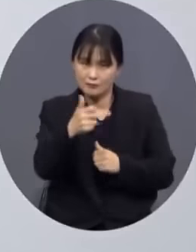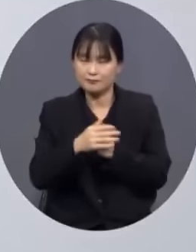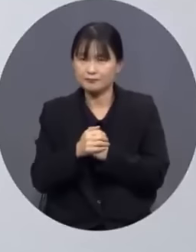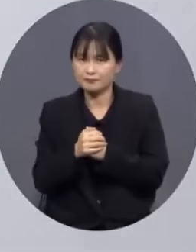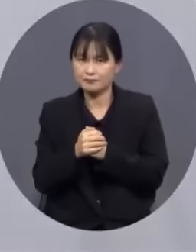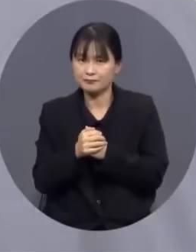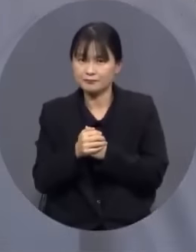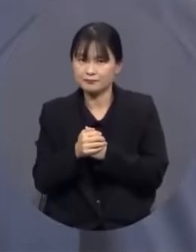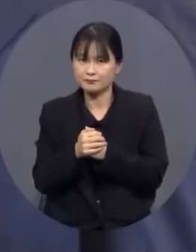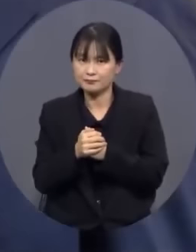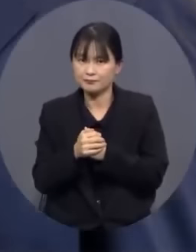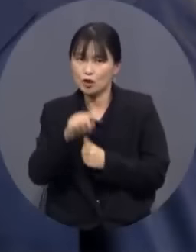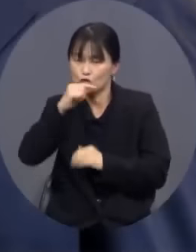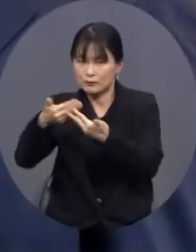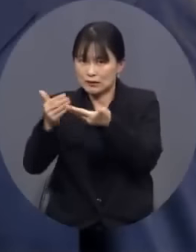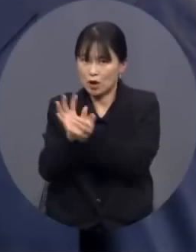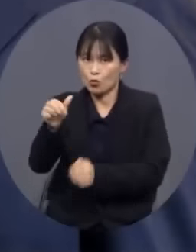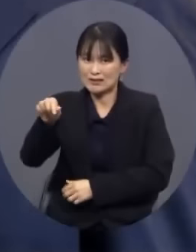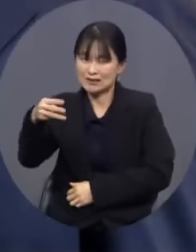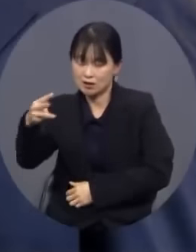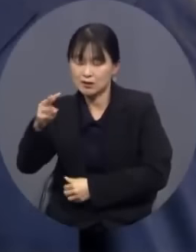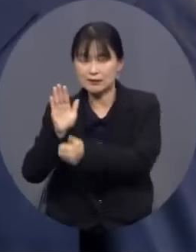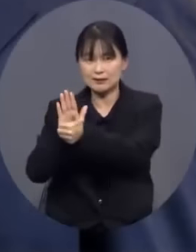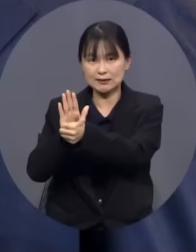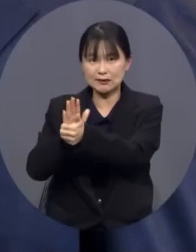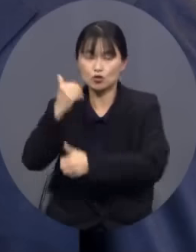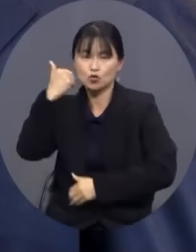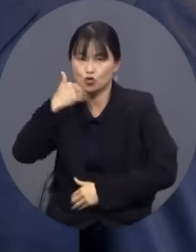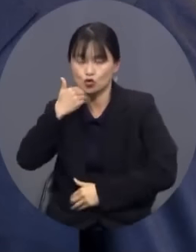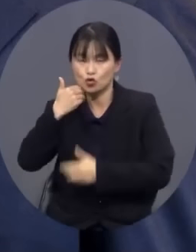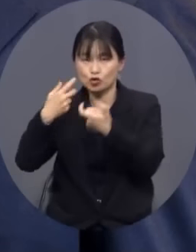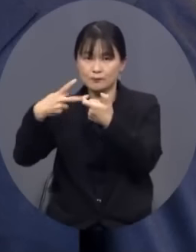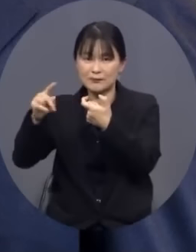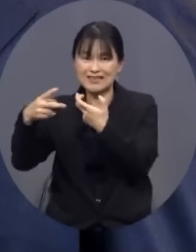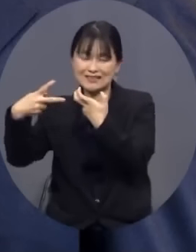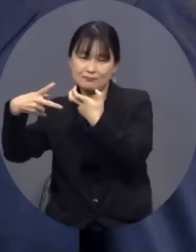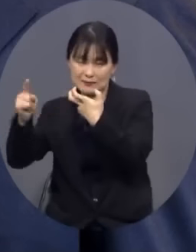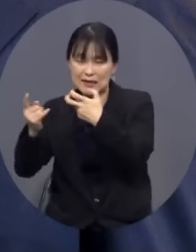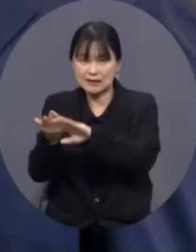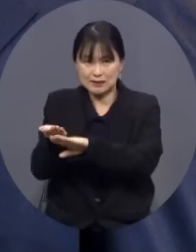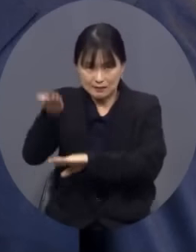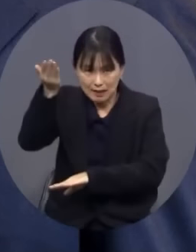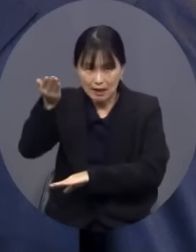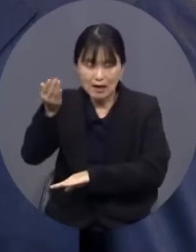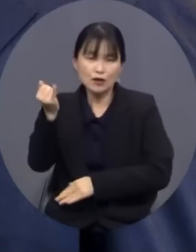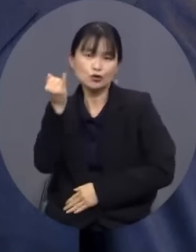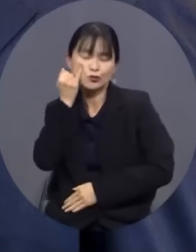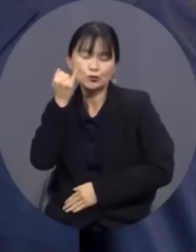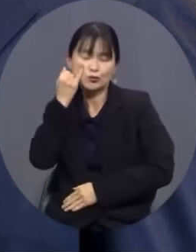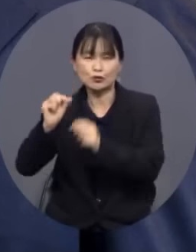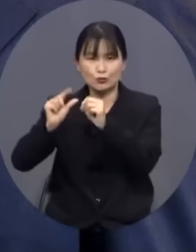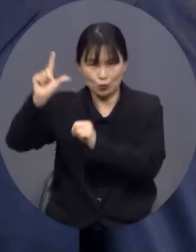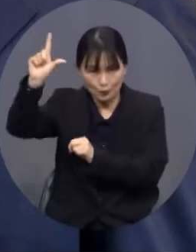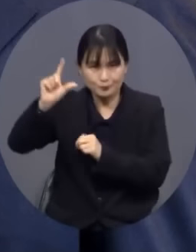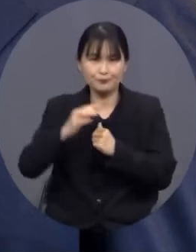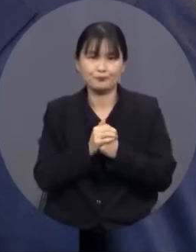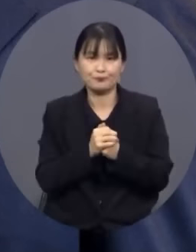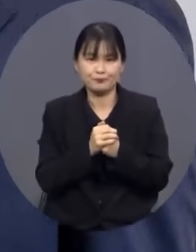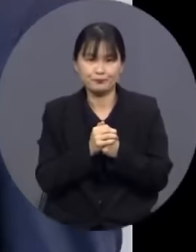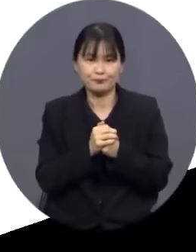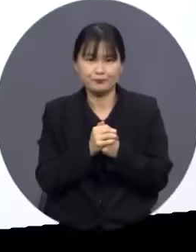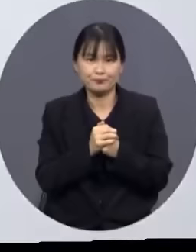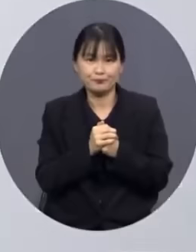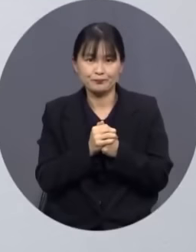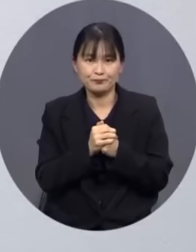나타났습니다 국민의 힘 고기철 후보의 지지도는 60대와 70세 이상 주부에서 높은 것으로 타